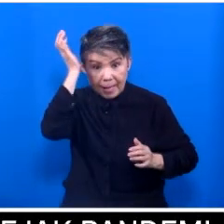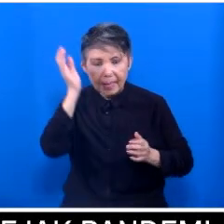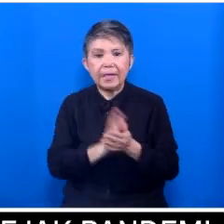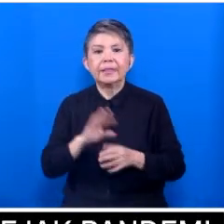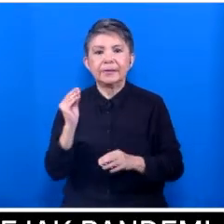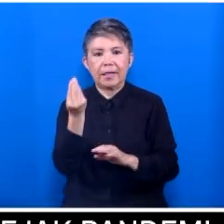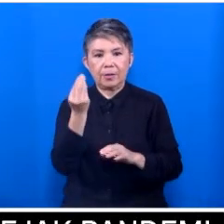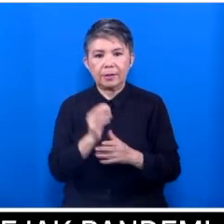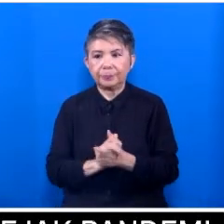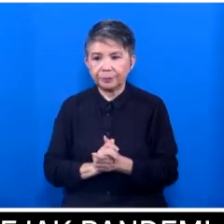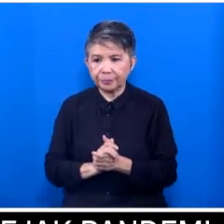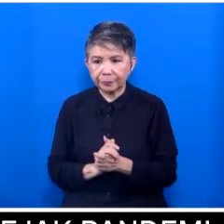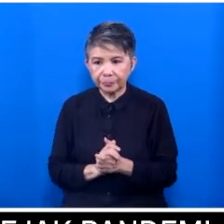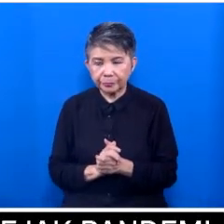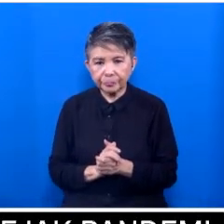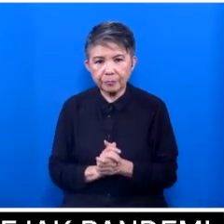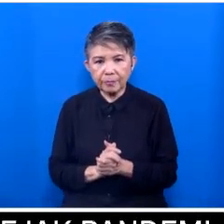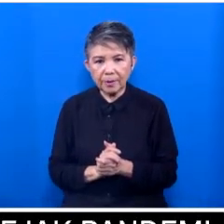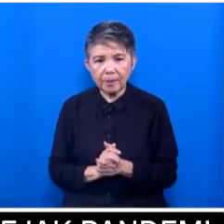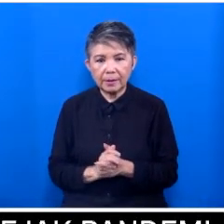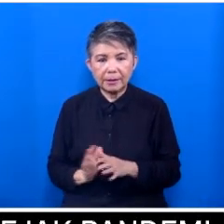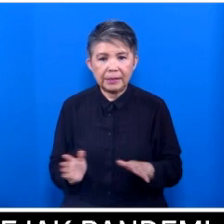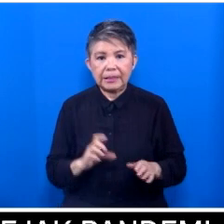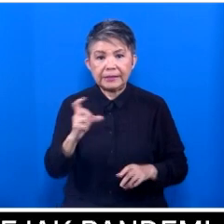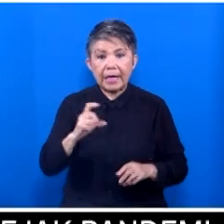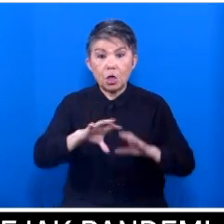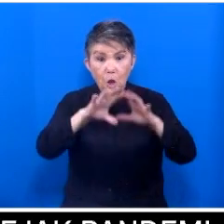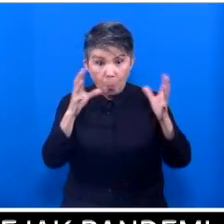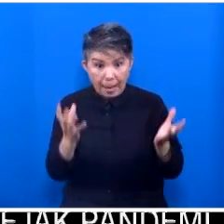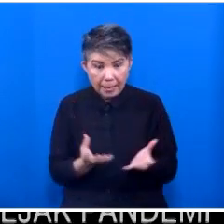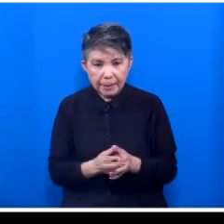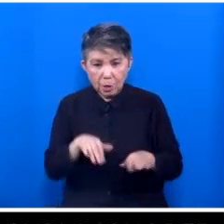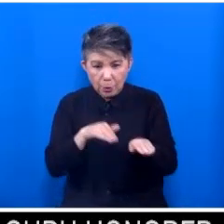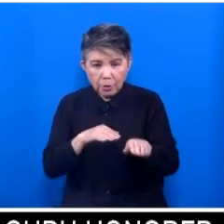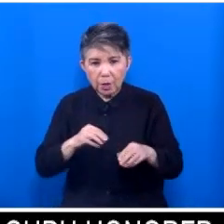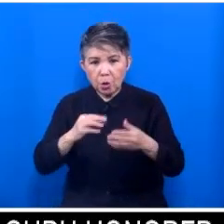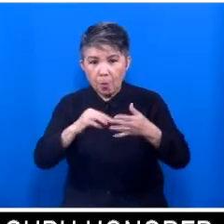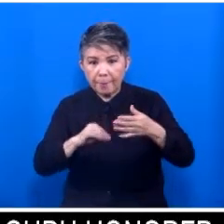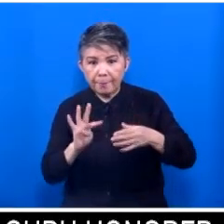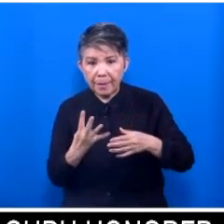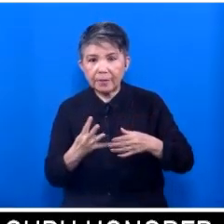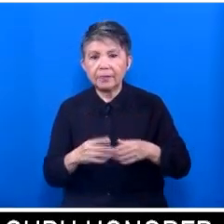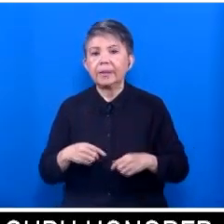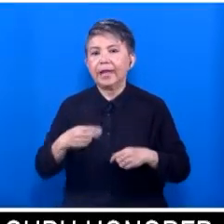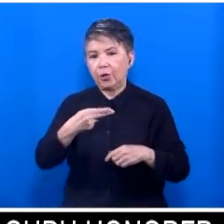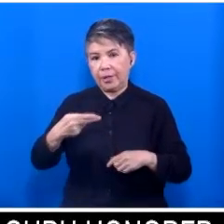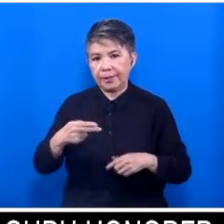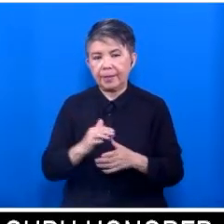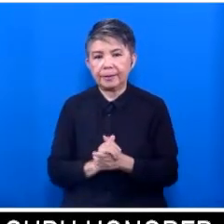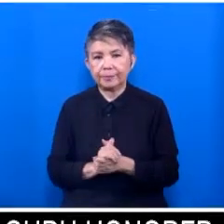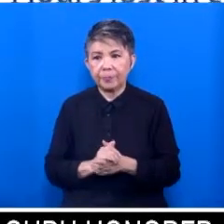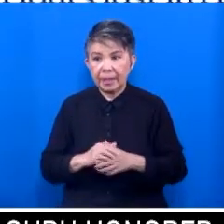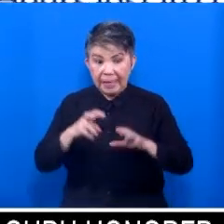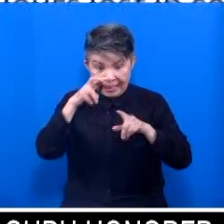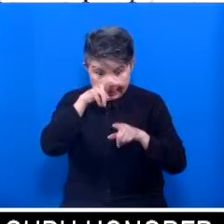sebagai kota termacet secara nasional. Sementara secara global, Surabaya menempati urutan ke-41. Dalam riset ini,